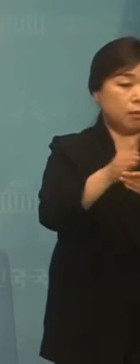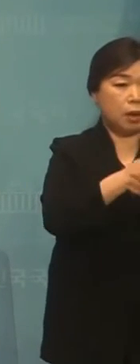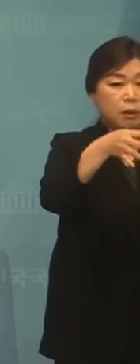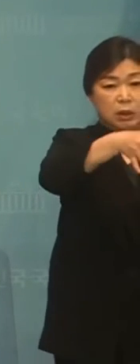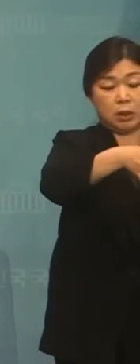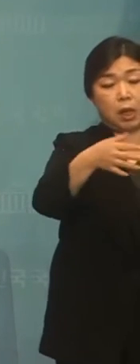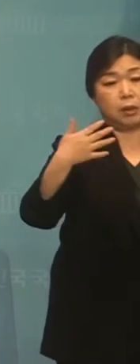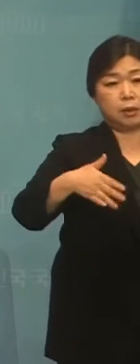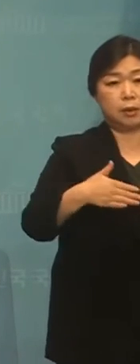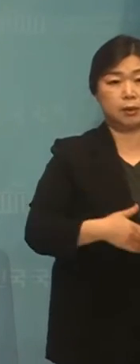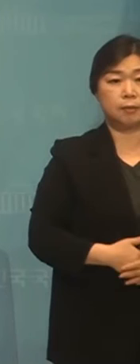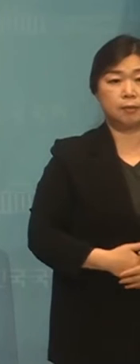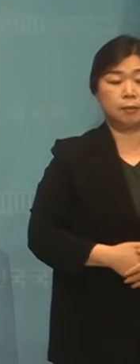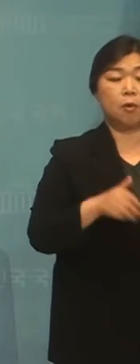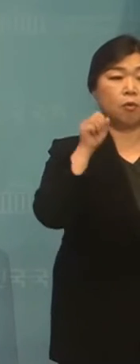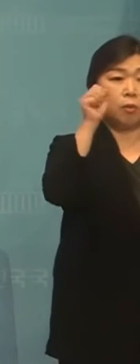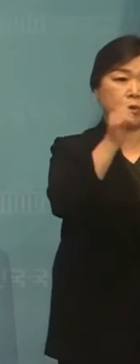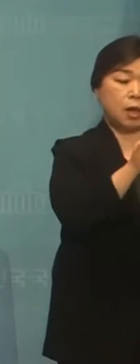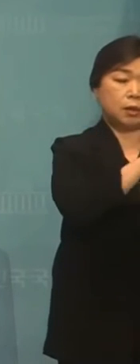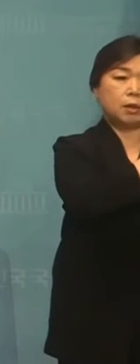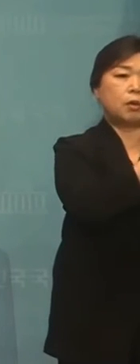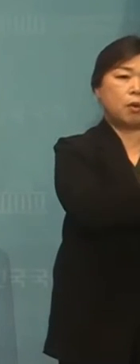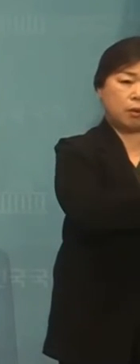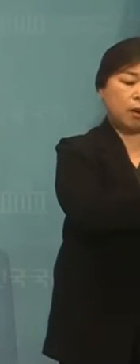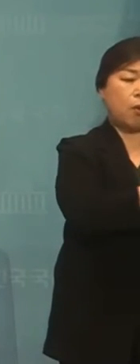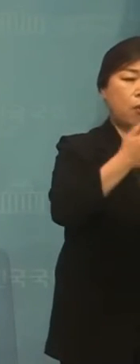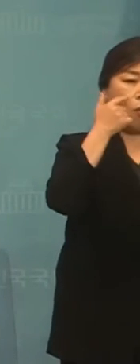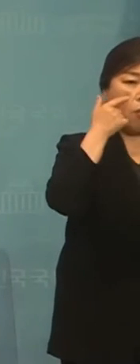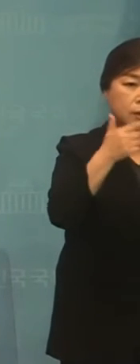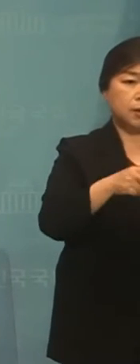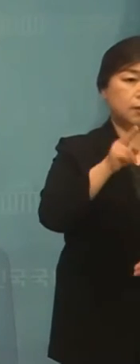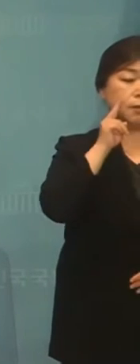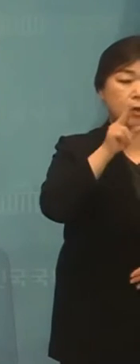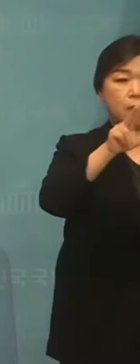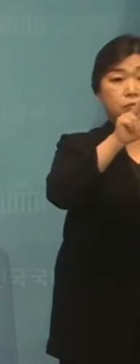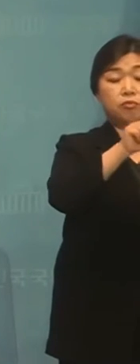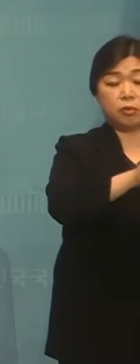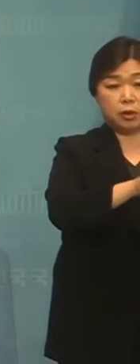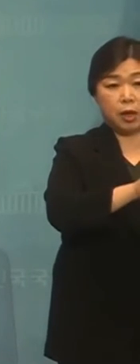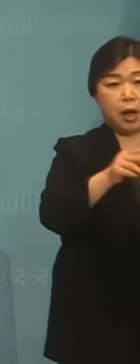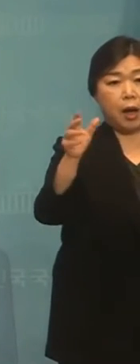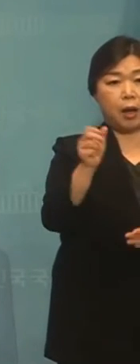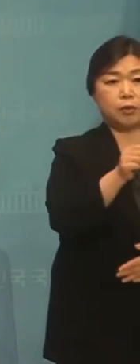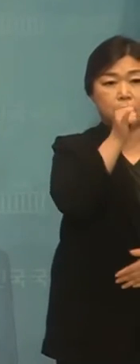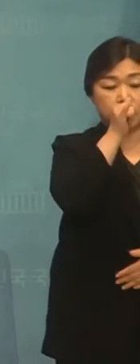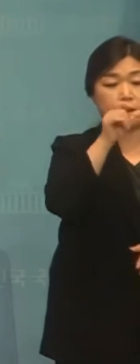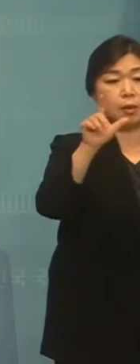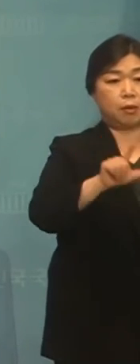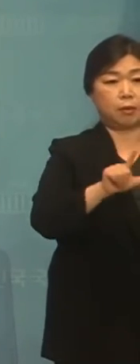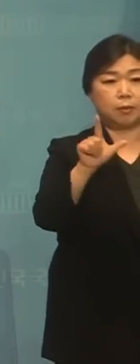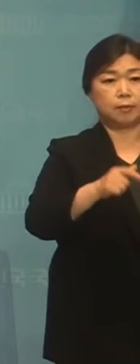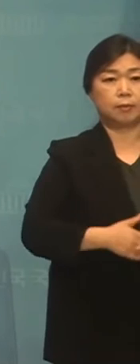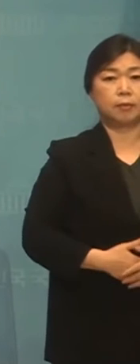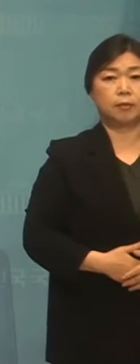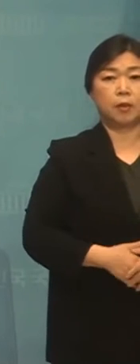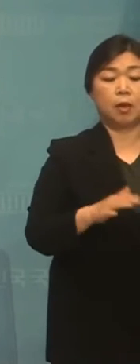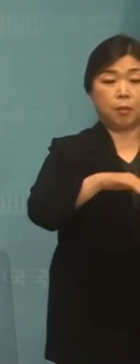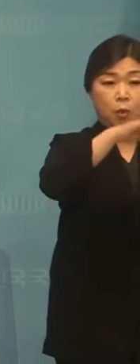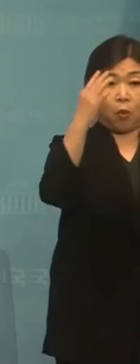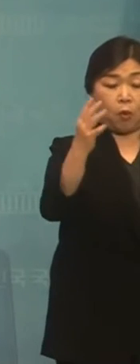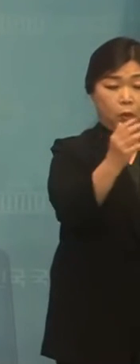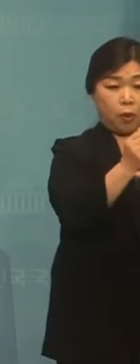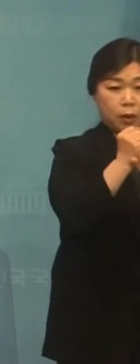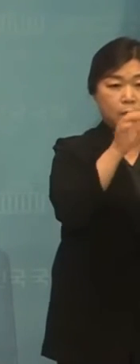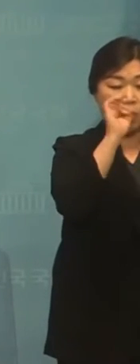비등기 되어 있습니다. 후보자 자격에 현저히 심각한 문제를 초래하는 사안이기도 합니다. 이 모든